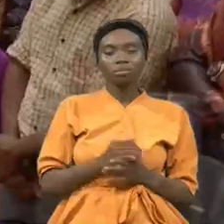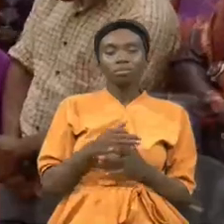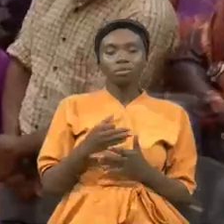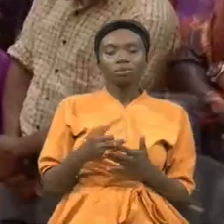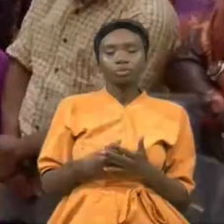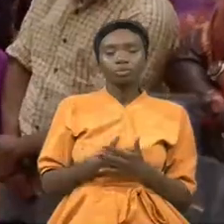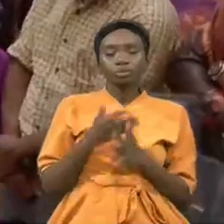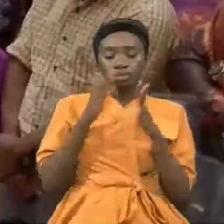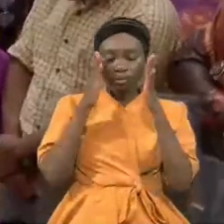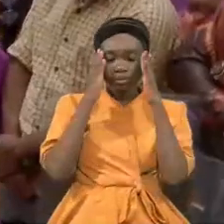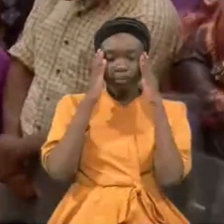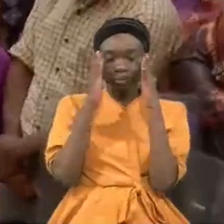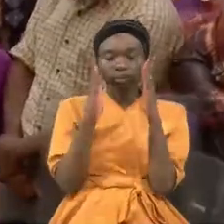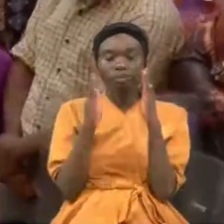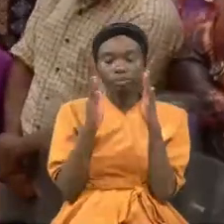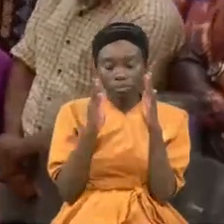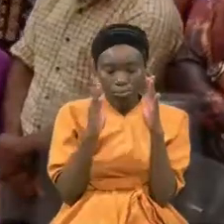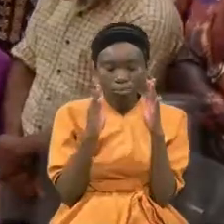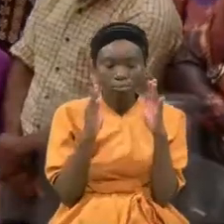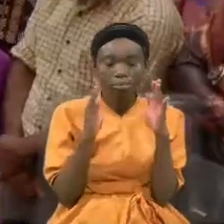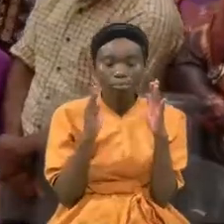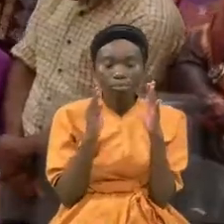Une nouvelle concentration.